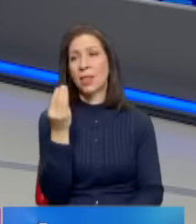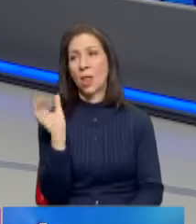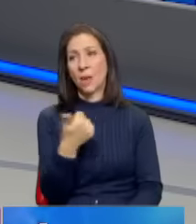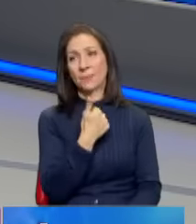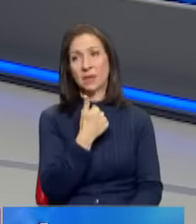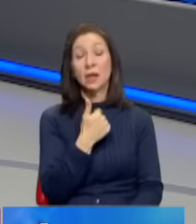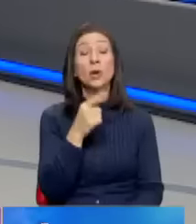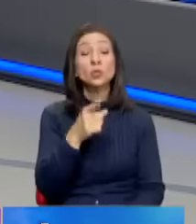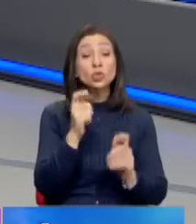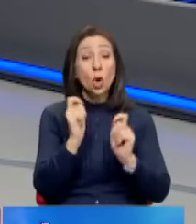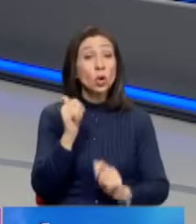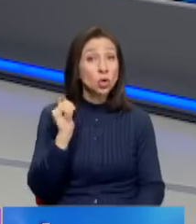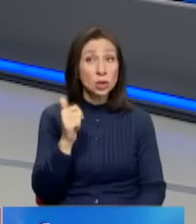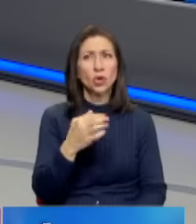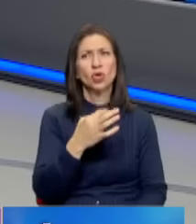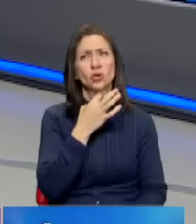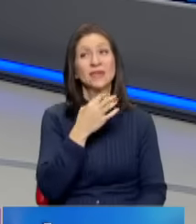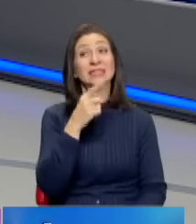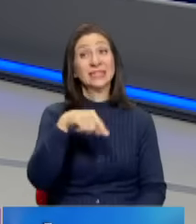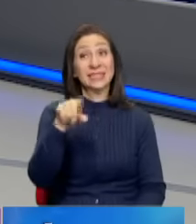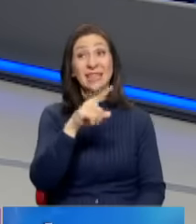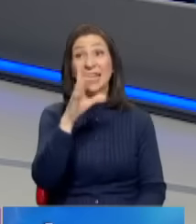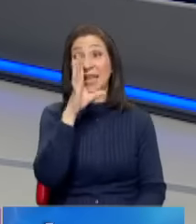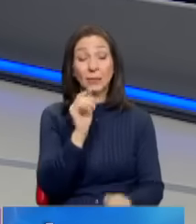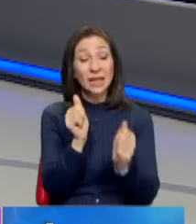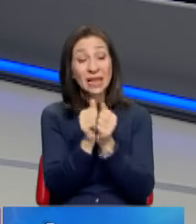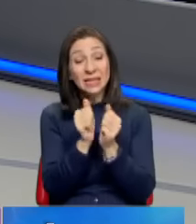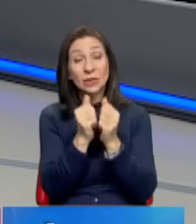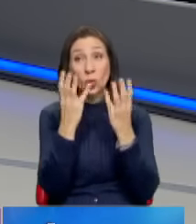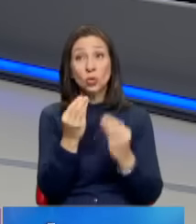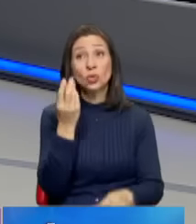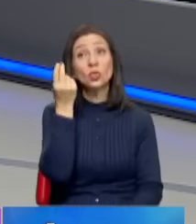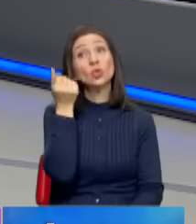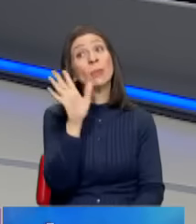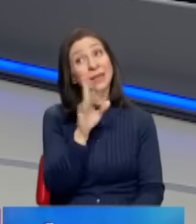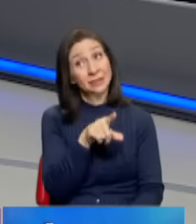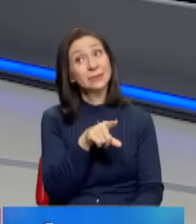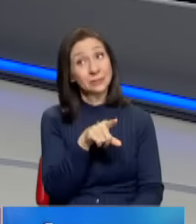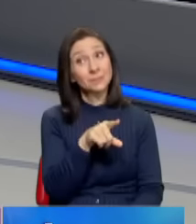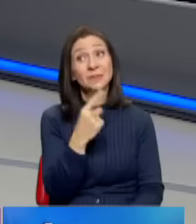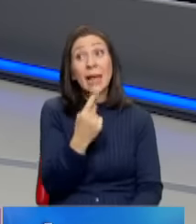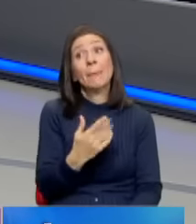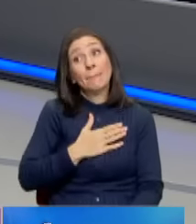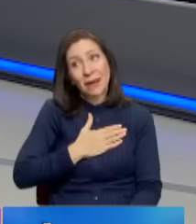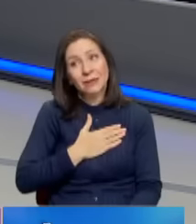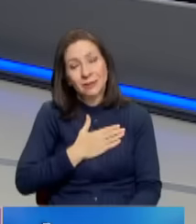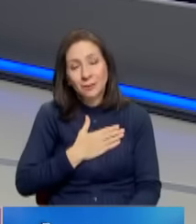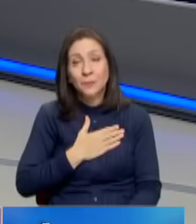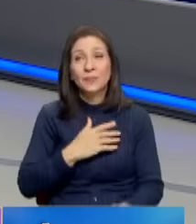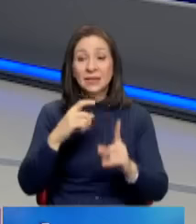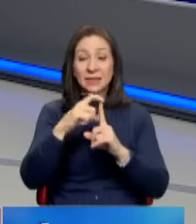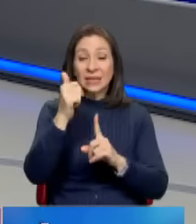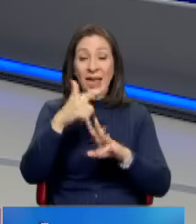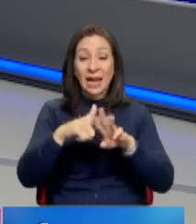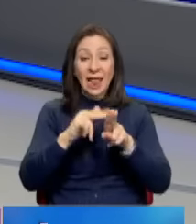önemlisi. Ve bu zor günlerde de lütfen siz de kimin yanınızda olduğunu unutmayın derim ben. Şimdi Dilek Hanım